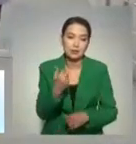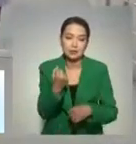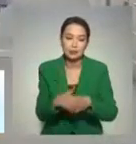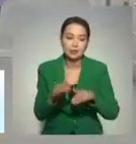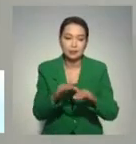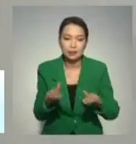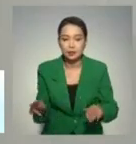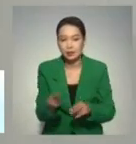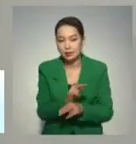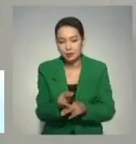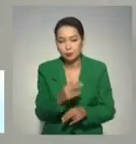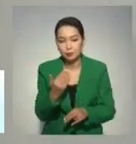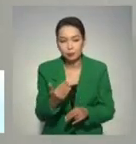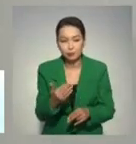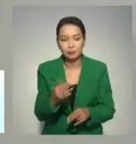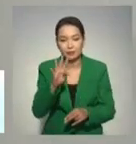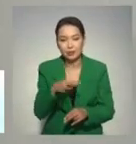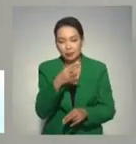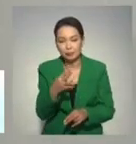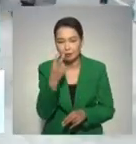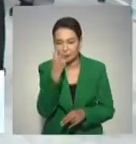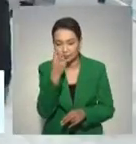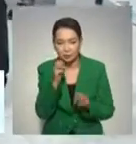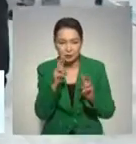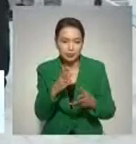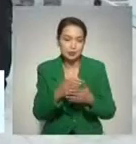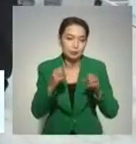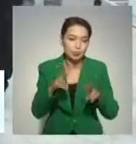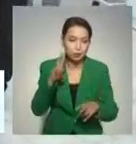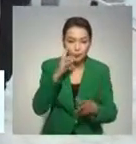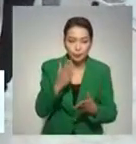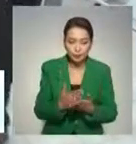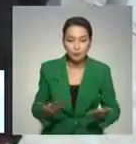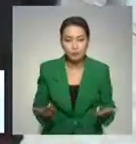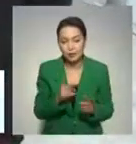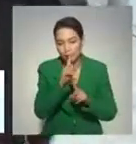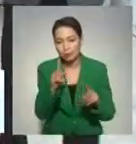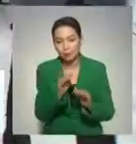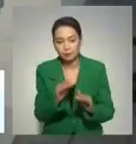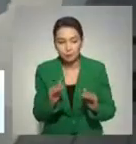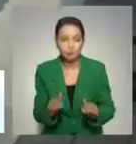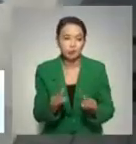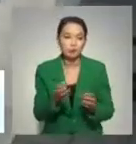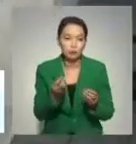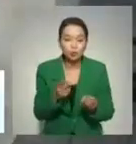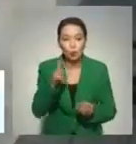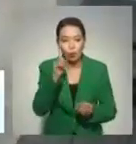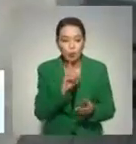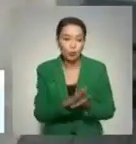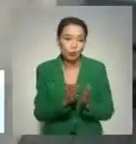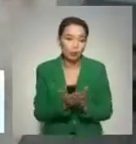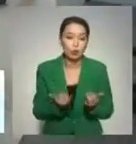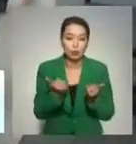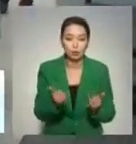детской реабилитации. Пандусы, таблички для слабовидящих, специальные туалеты есть. Однако жизнь особенных пациентов можно сделать еще комфортнее,